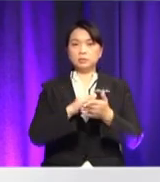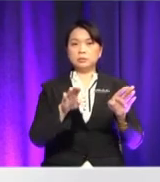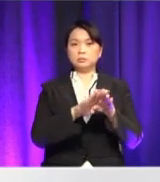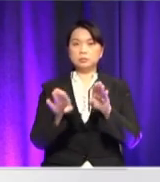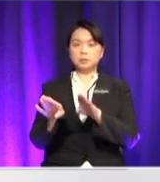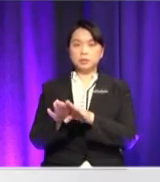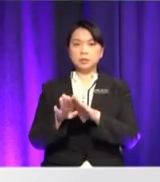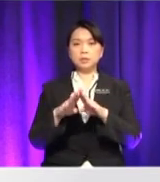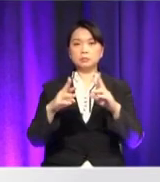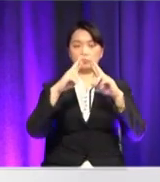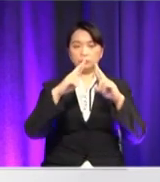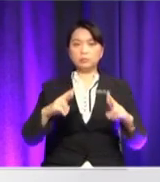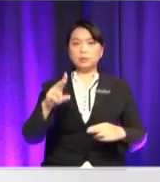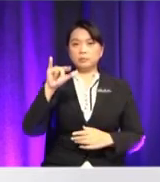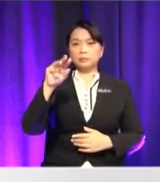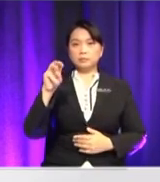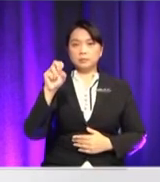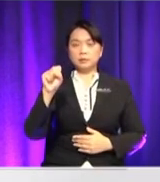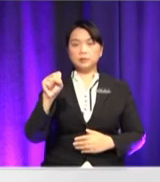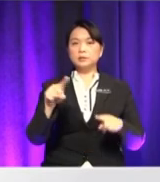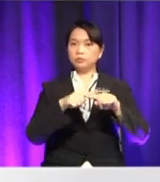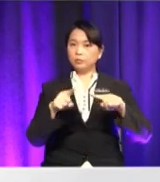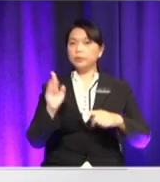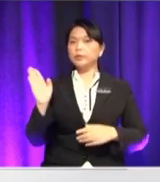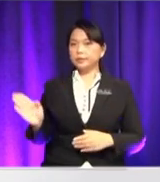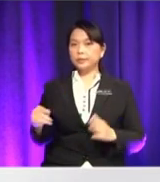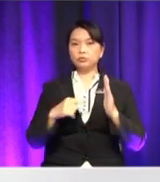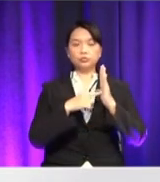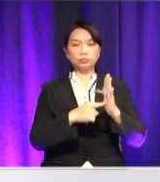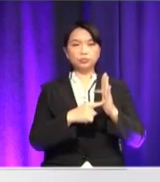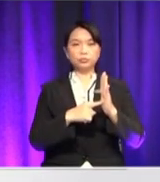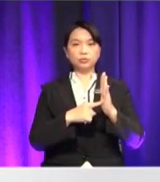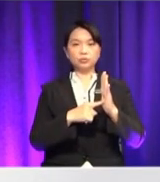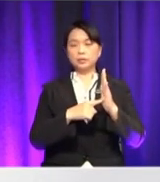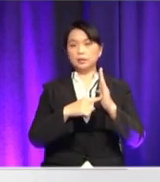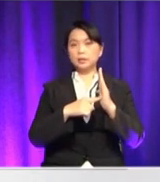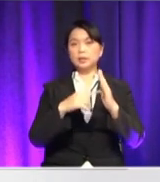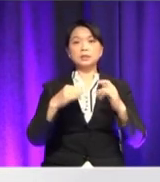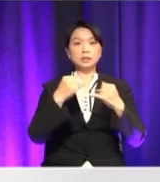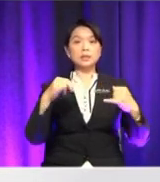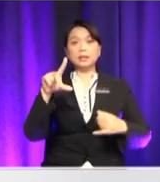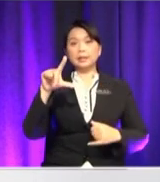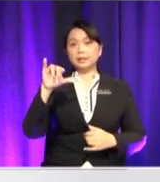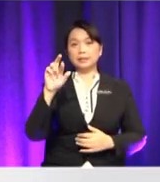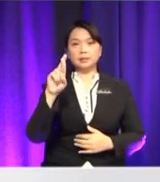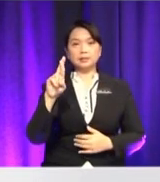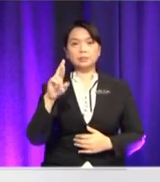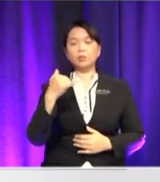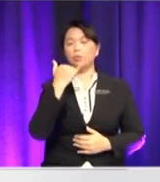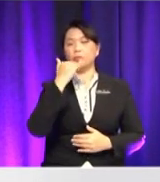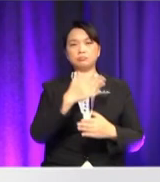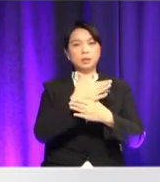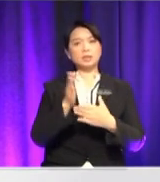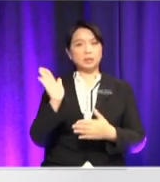55 Sedangkan dekat sini ditunjukkan tebeng layar tetap asal salah dekat sini